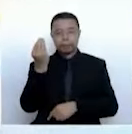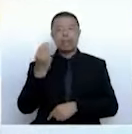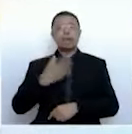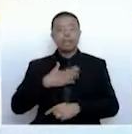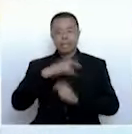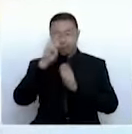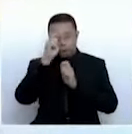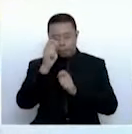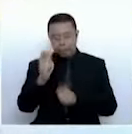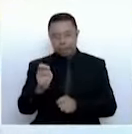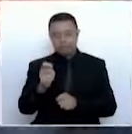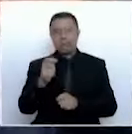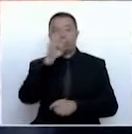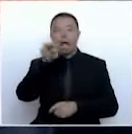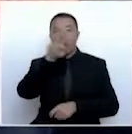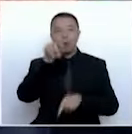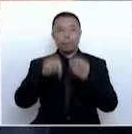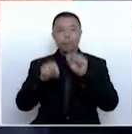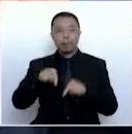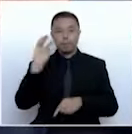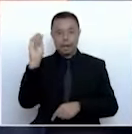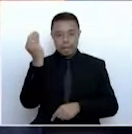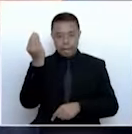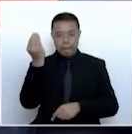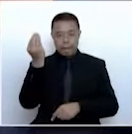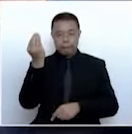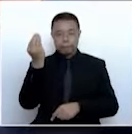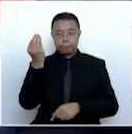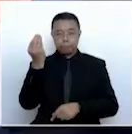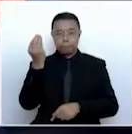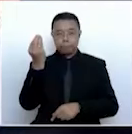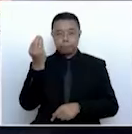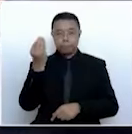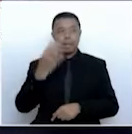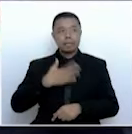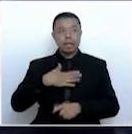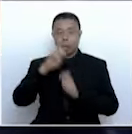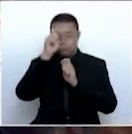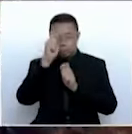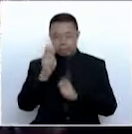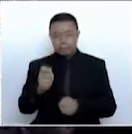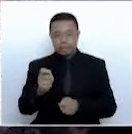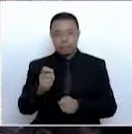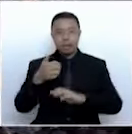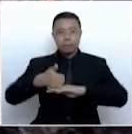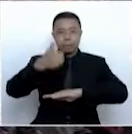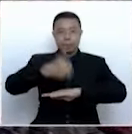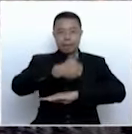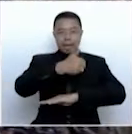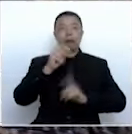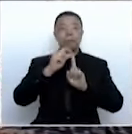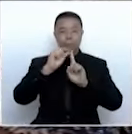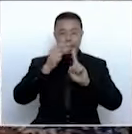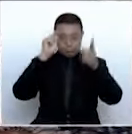Yang saya hormati Bawaslu Provinsi DKI Jakarta. Yang saya hormati pimpinan